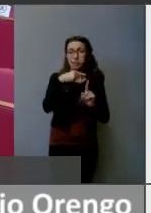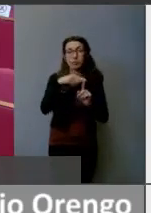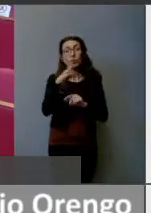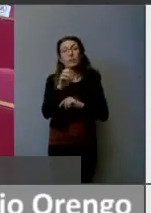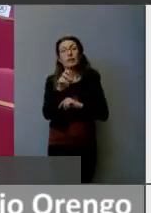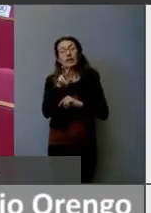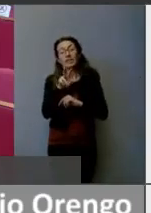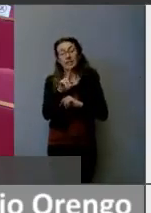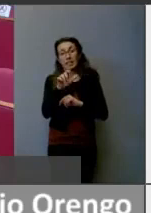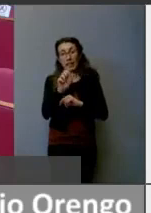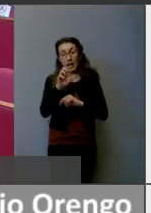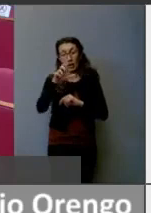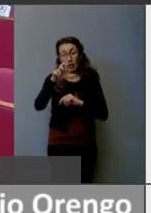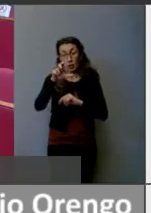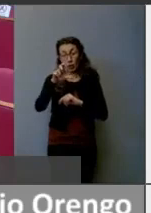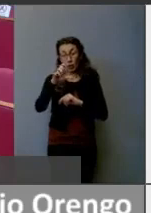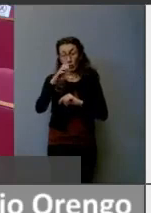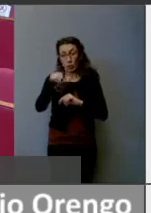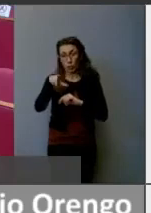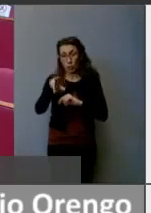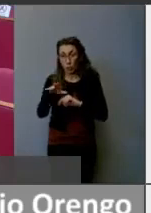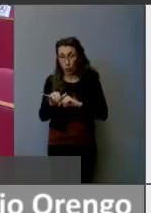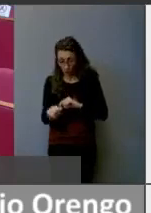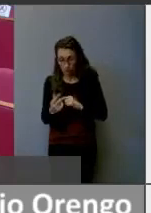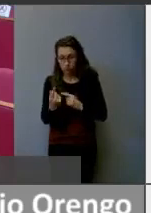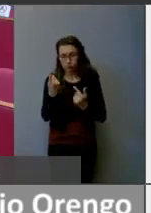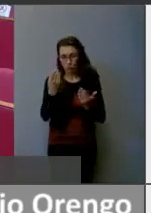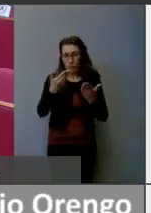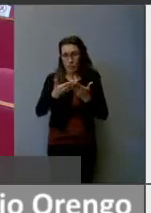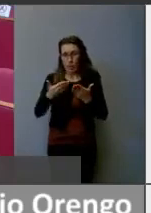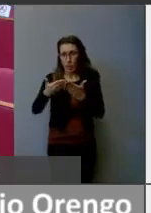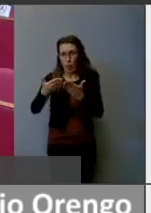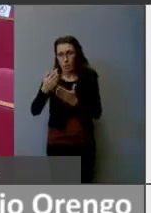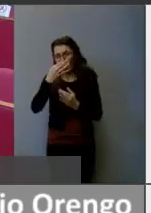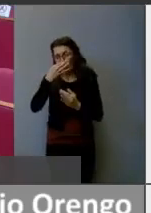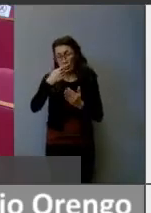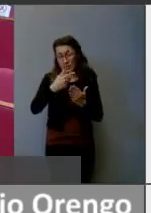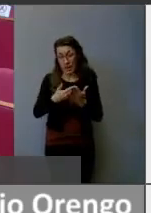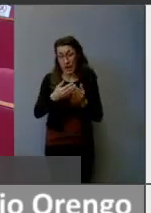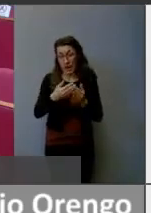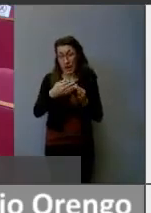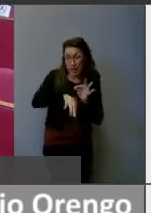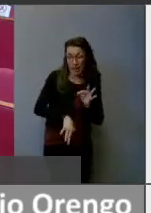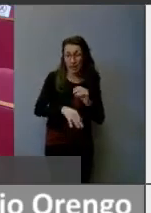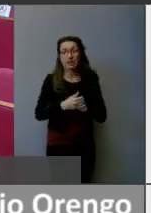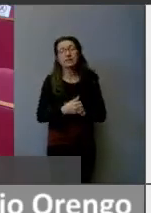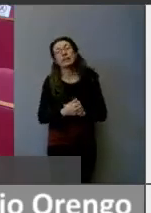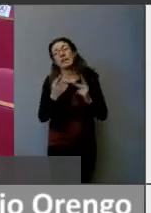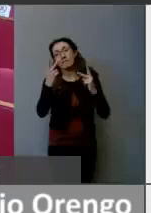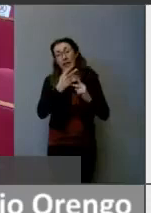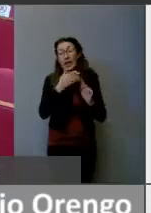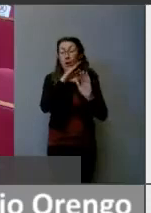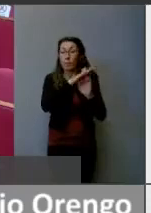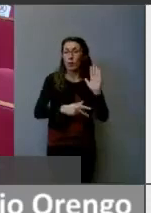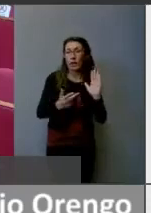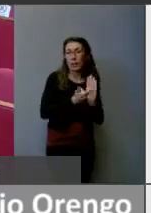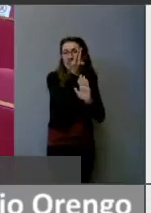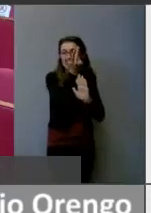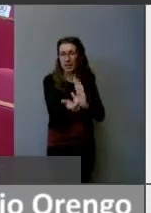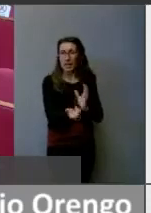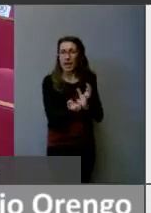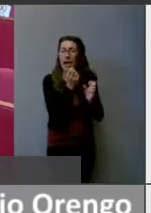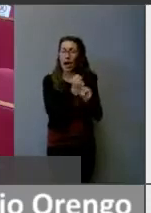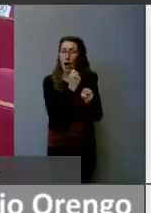proprio all'utilizzo degli spazi dell'ex mercato. Poiché sono stati stanziati i fondi nel programma triennale delle opere pubbliche pari